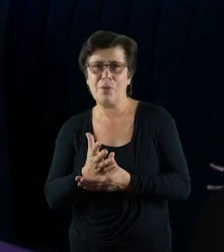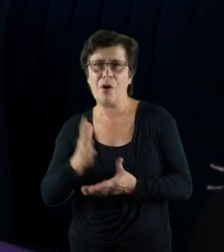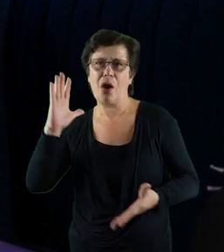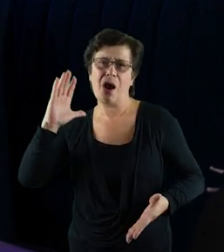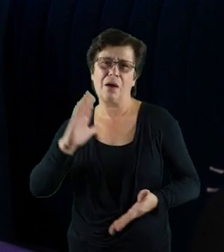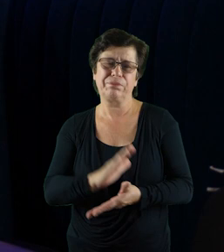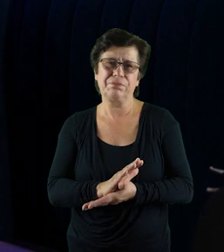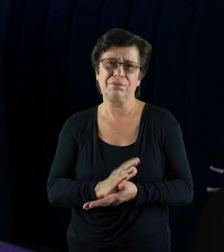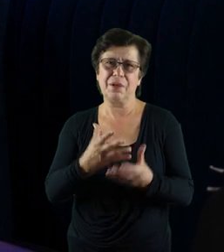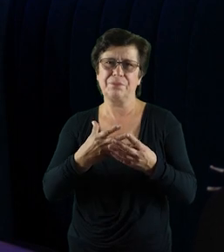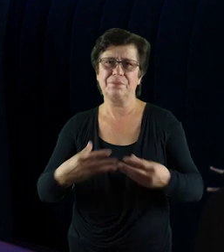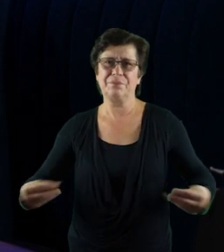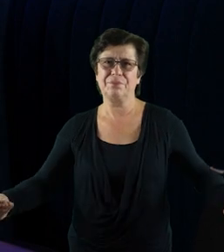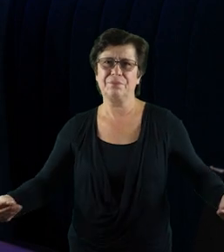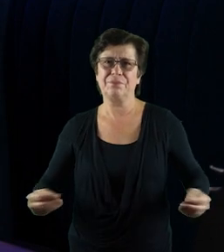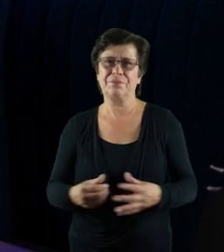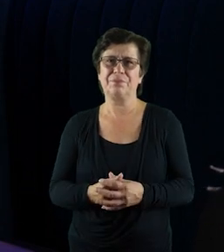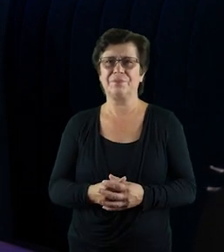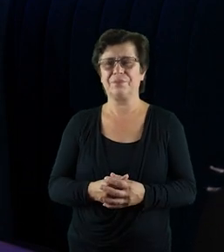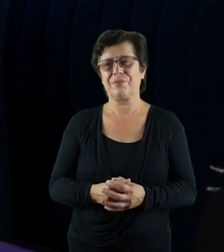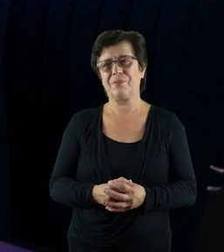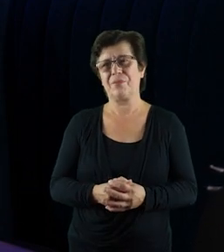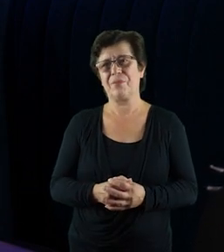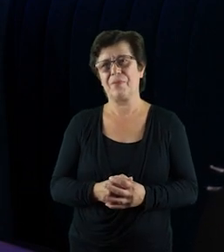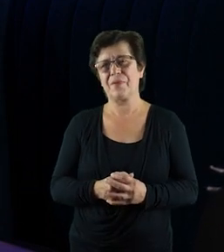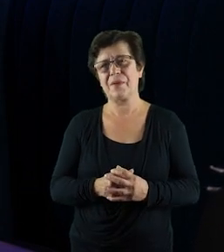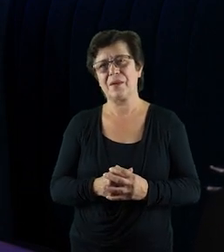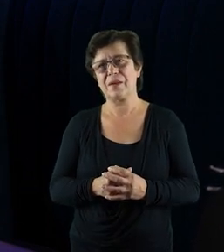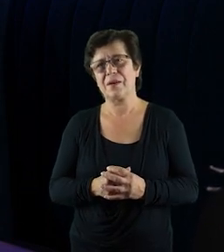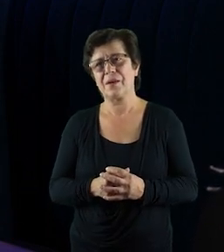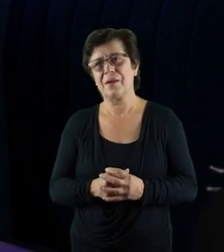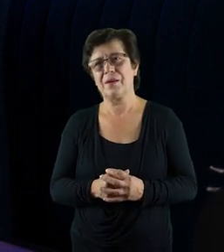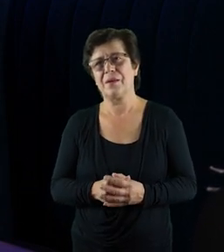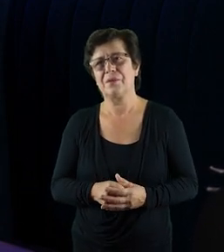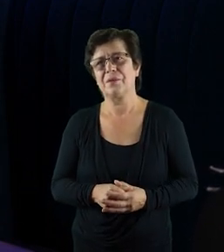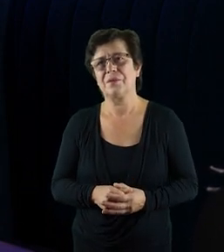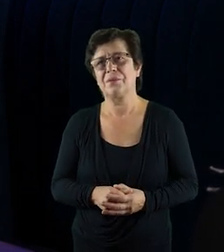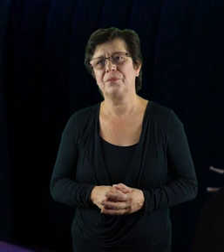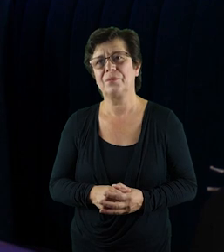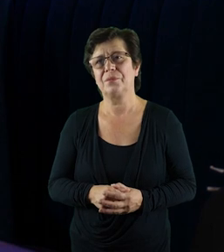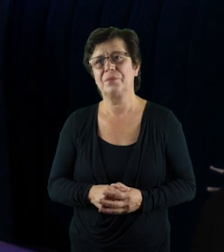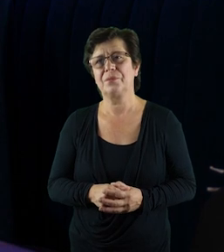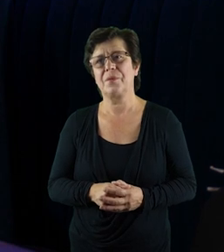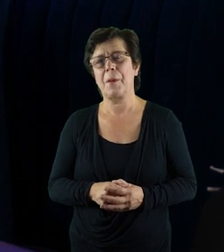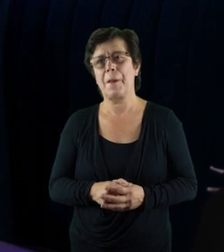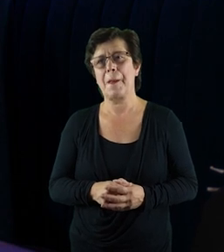które taki, powiedzmy, awangardzista mniejszy już by przez całe życie tutaj to poletko, prawda,